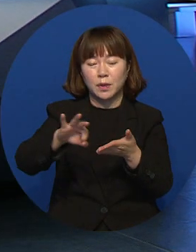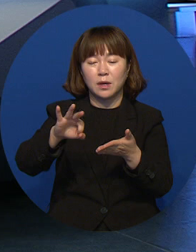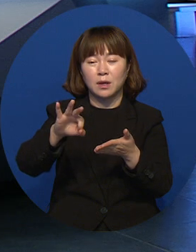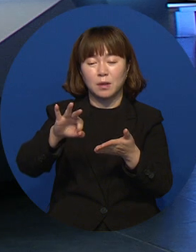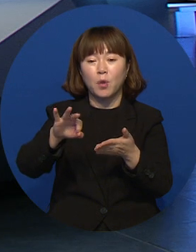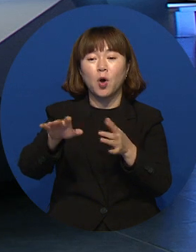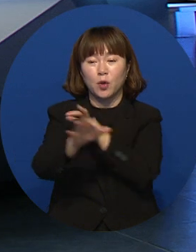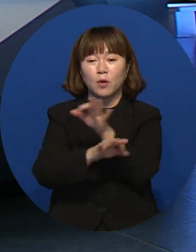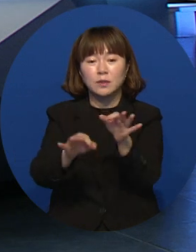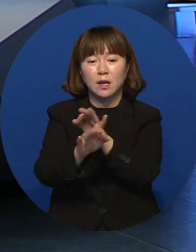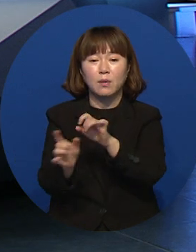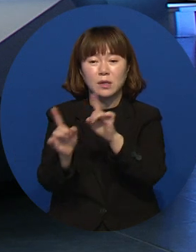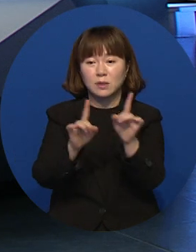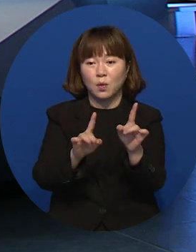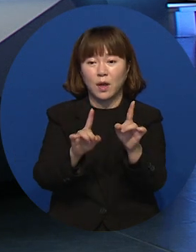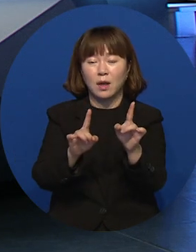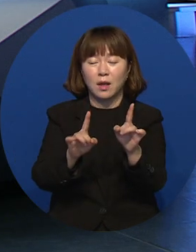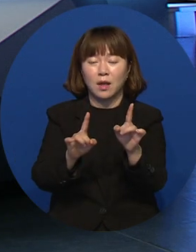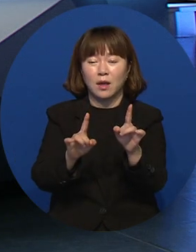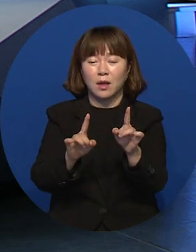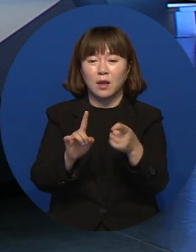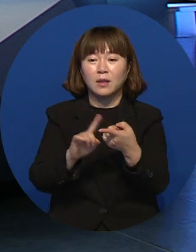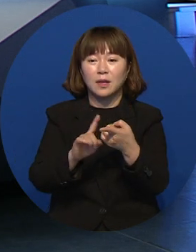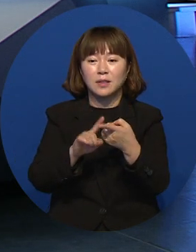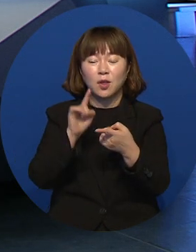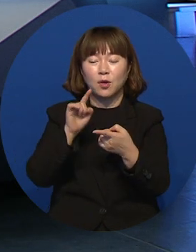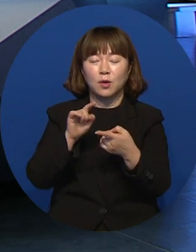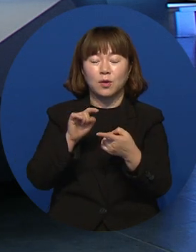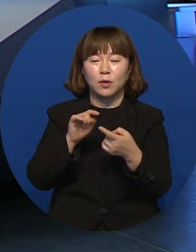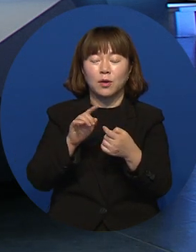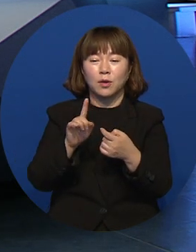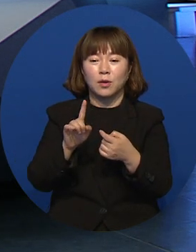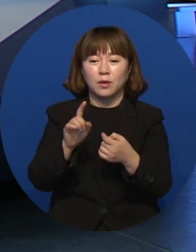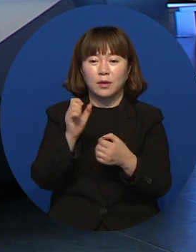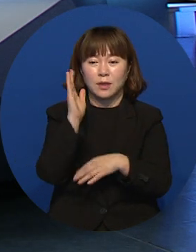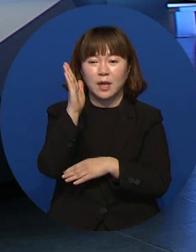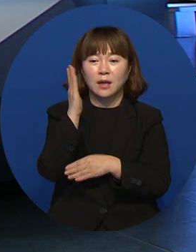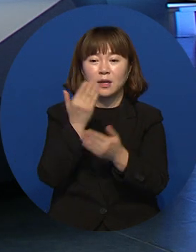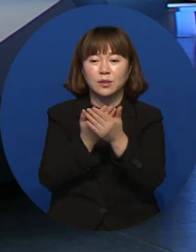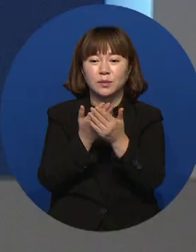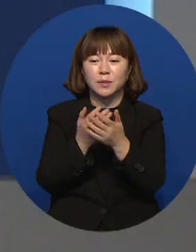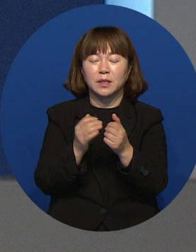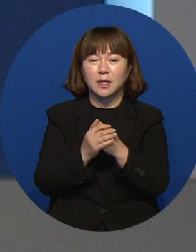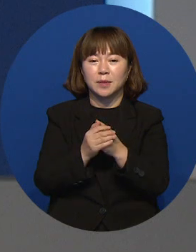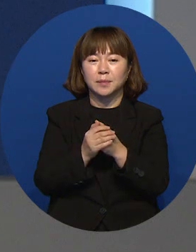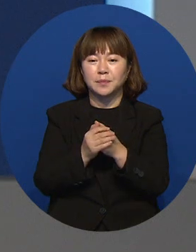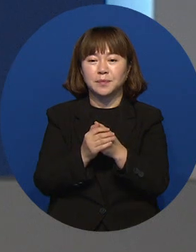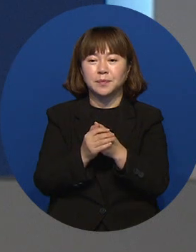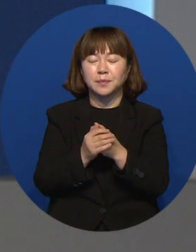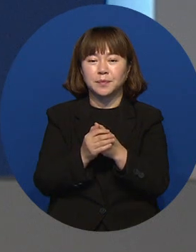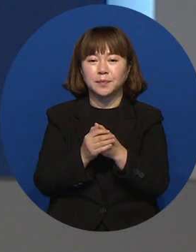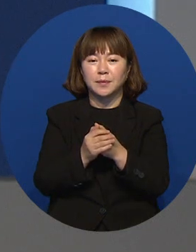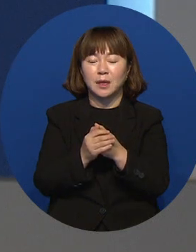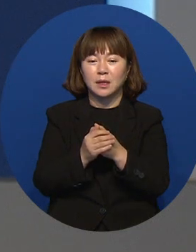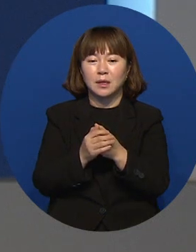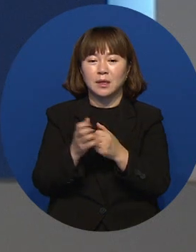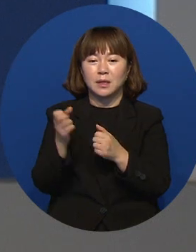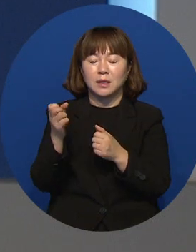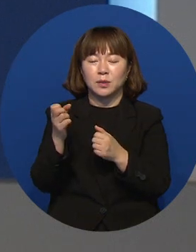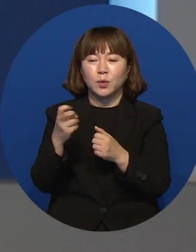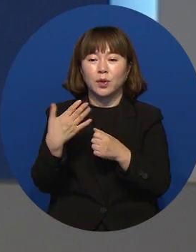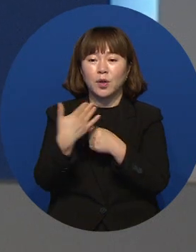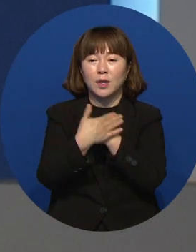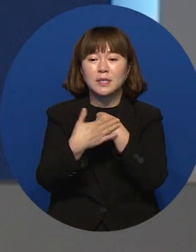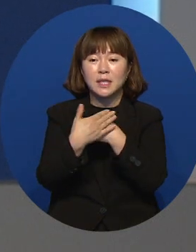어떤 것을 신경 썼으면 좋겠네요 글쎄 뭐 아무래도 이제 뭐 또 인센티브 얘기를 할 수 밖에 없는 상황이 현실이 고요